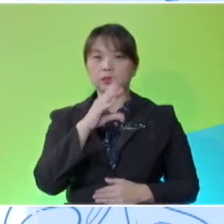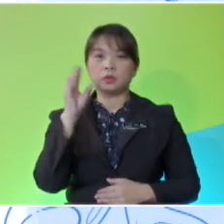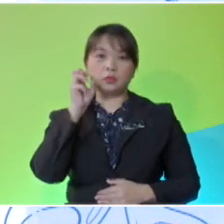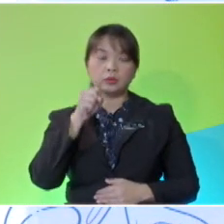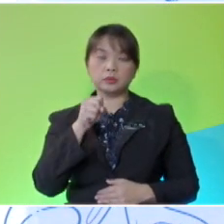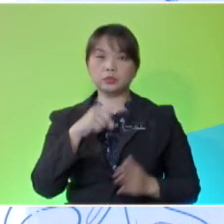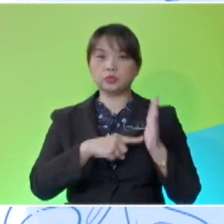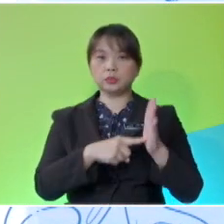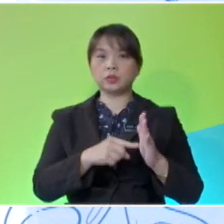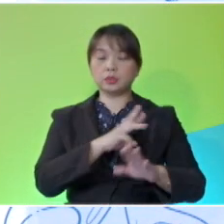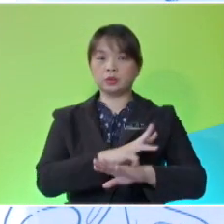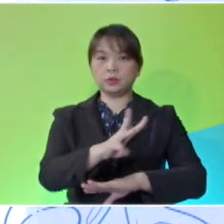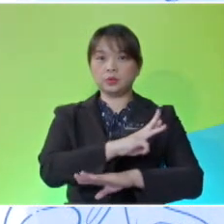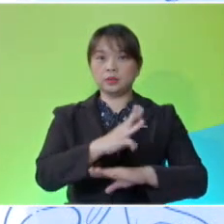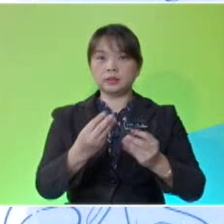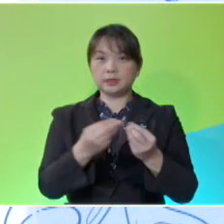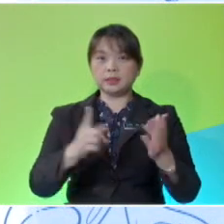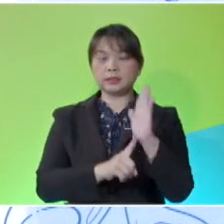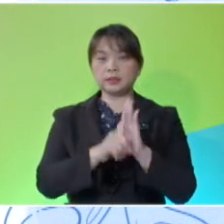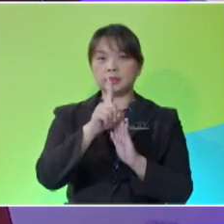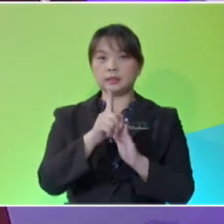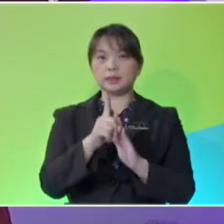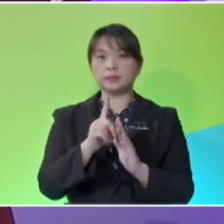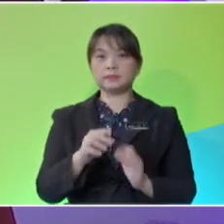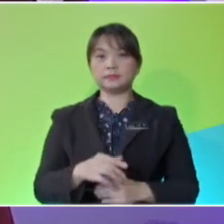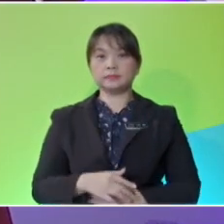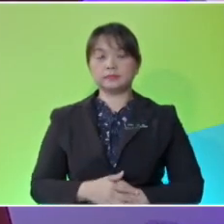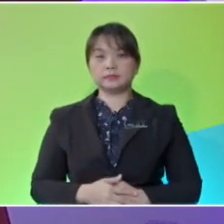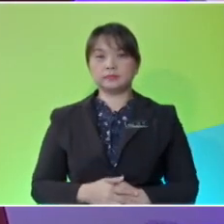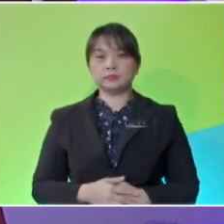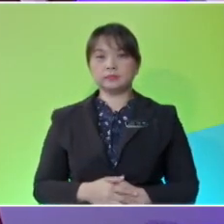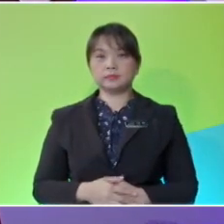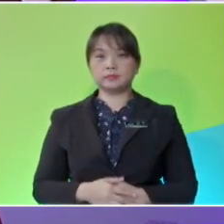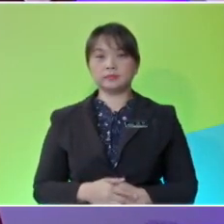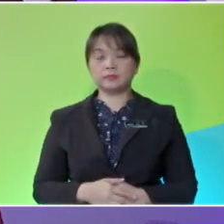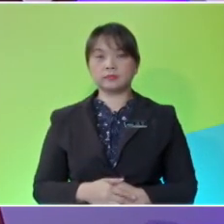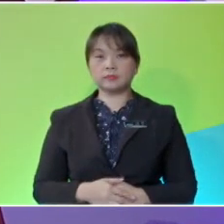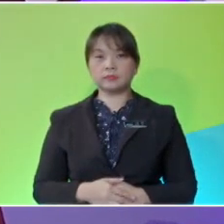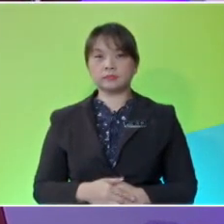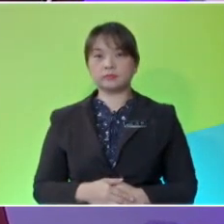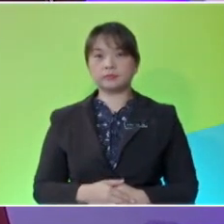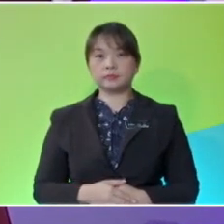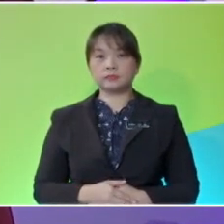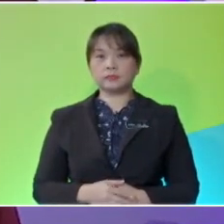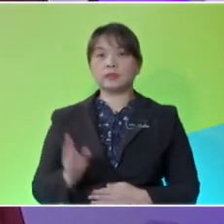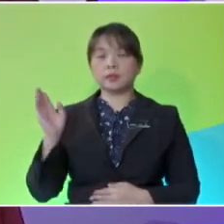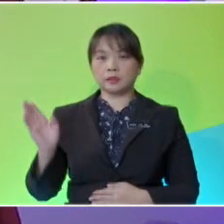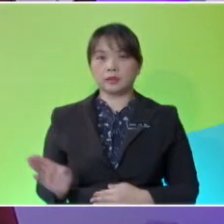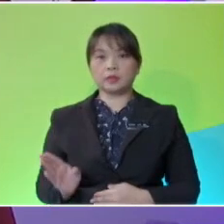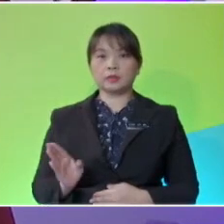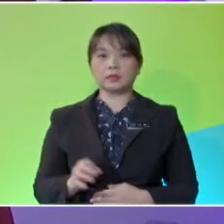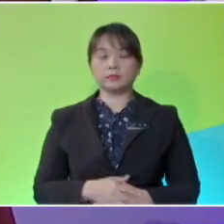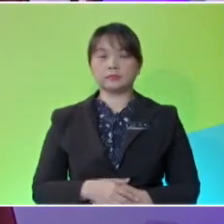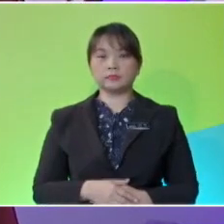kawasan Tanah Tinggi di dalam hutan Oke baik itu Oh maafkan saya itu contoh Oke ini adalah contoh kawasan